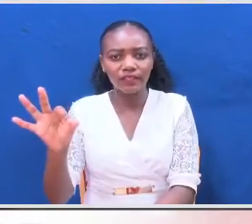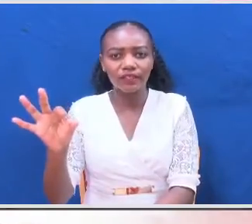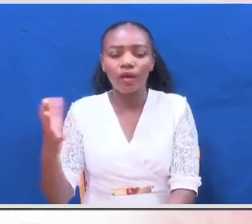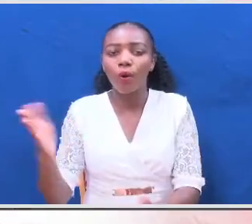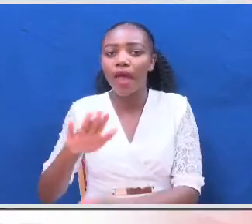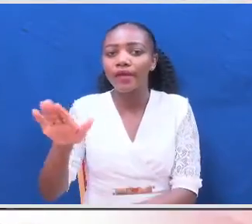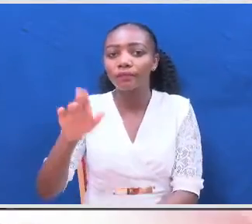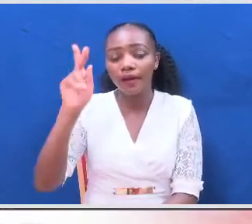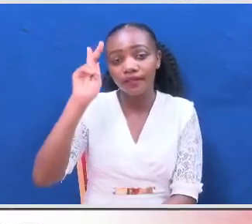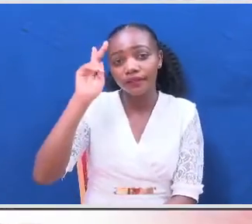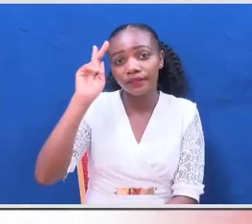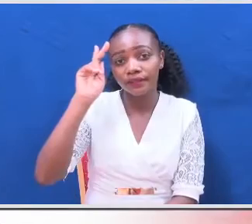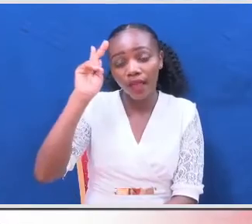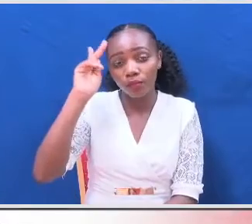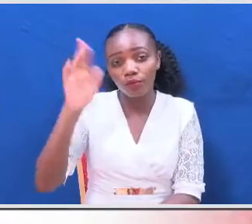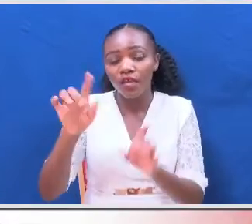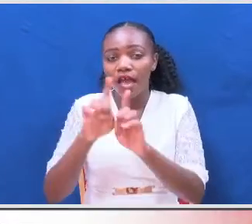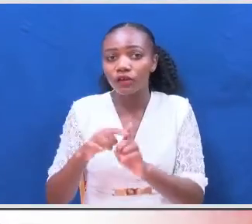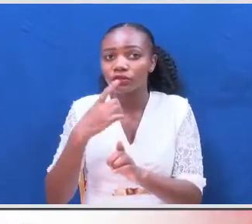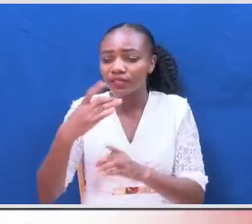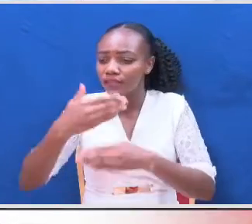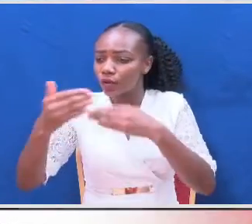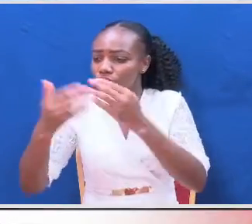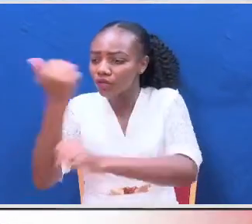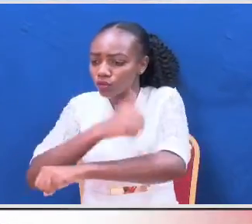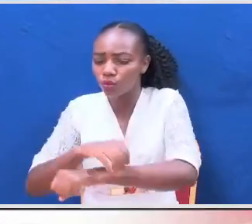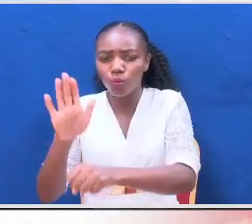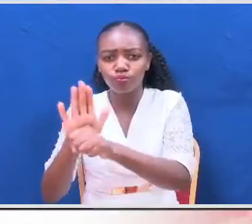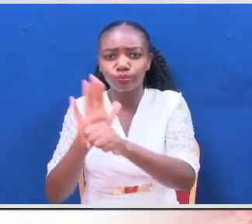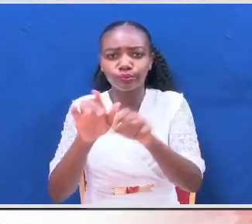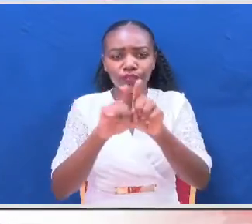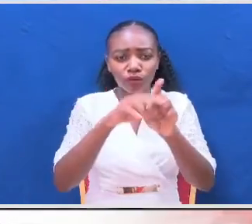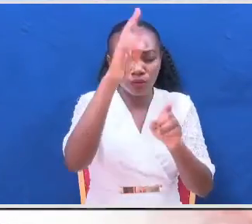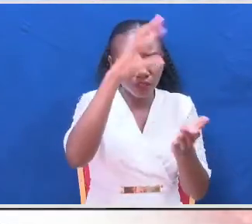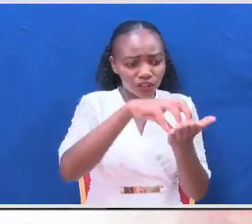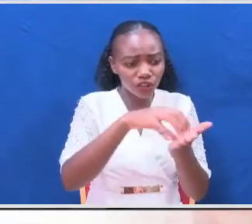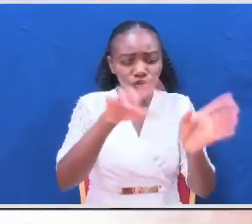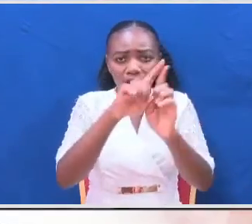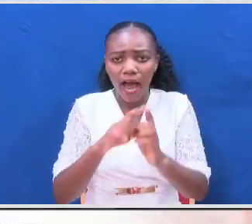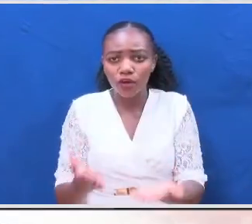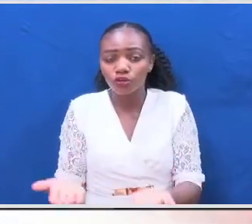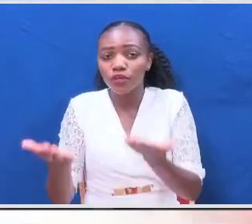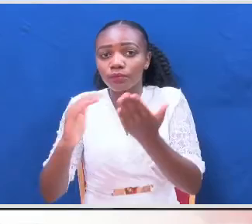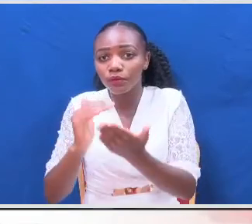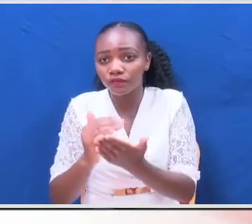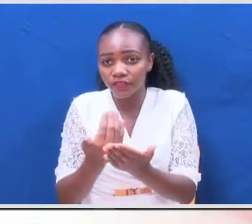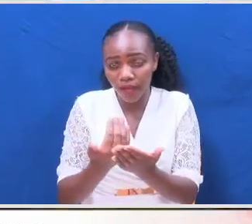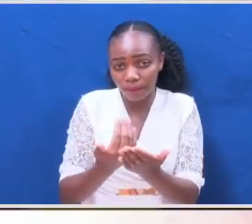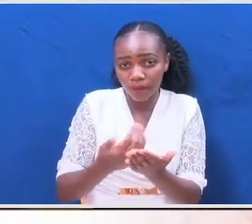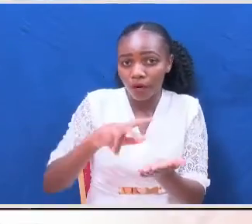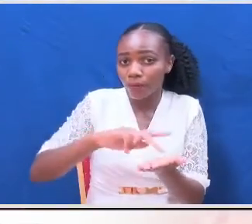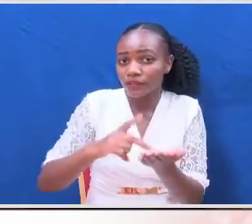bunge hilo. Wamemsifia kwa ujenzi wa mashule, vituo vya polisi na kuimarisha baadhi ya miundo misingi kwenye eneo